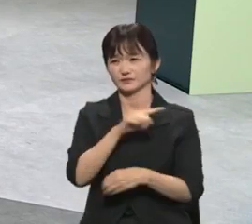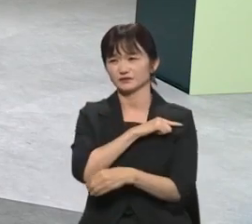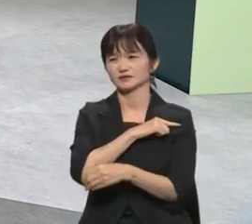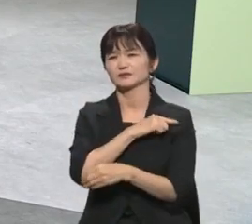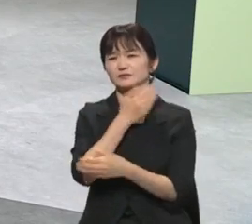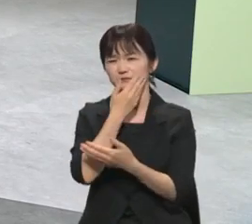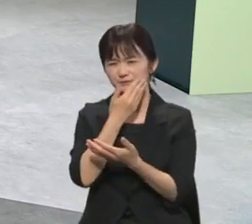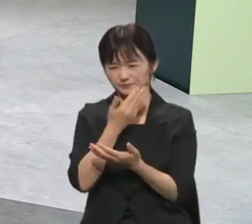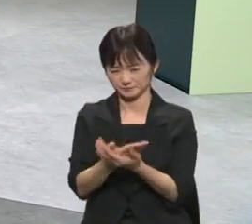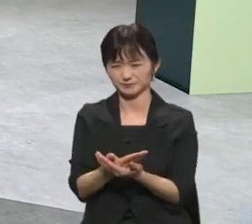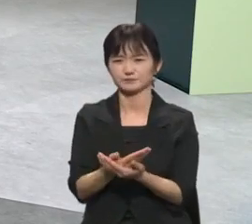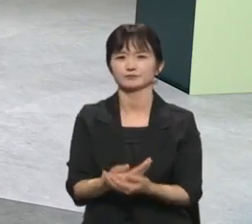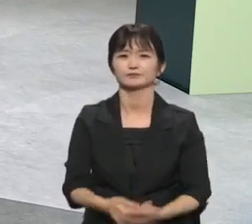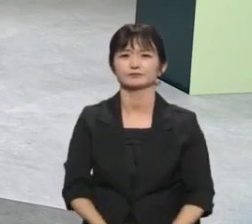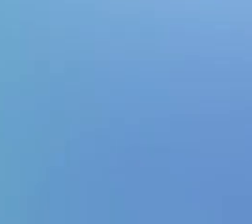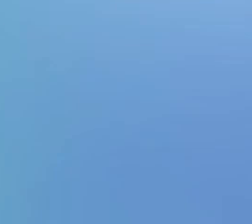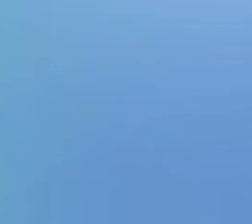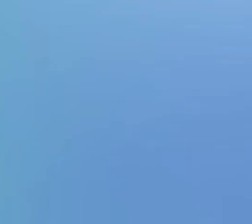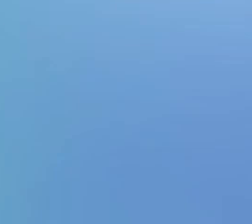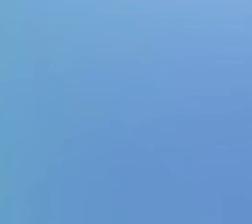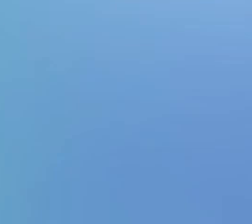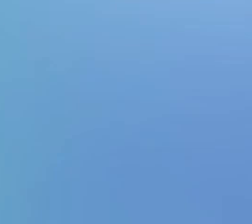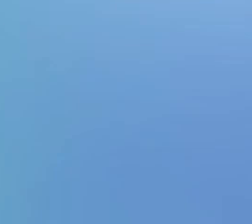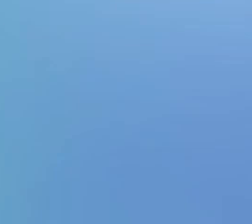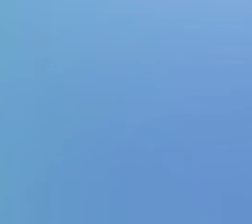아이를 키우다 보니 마음에 들었습니다 알겠습니다